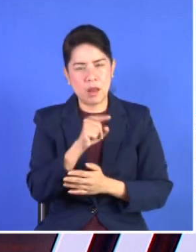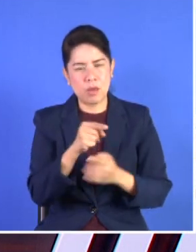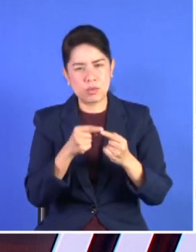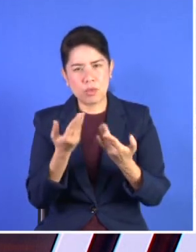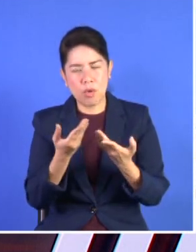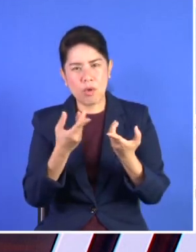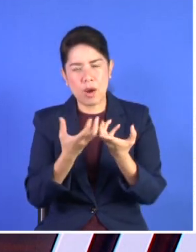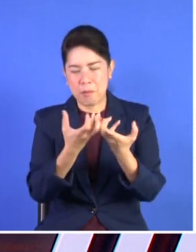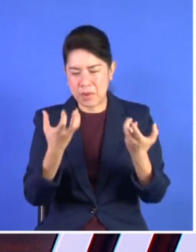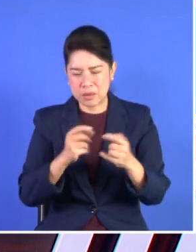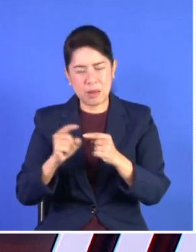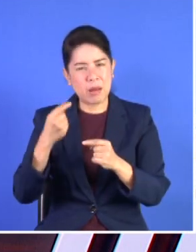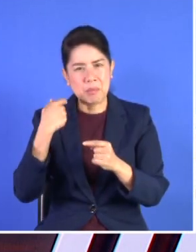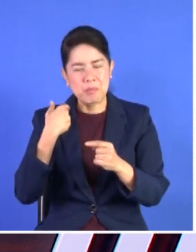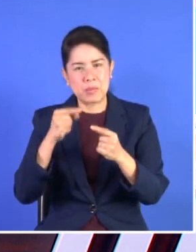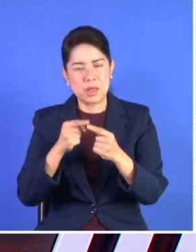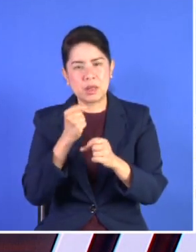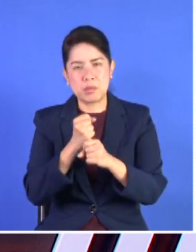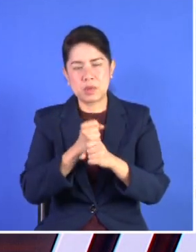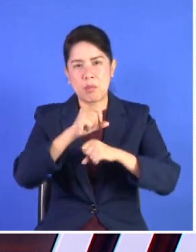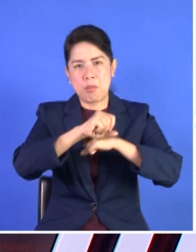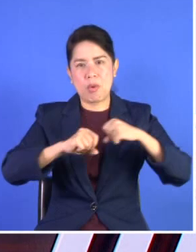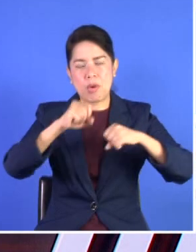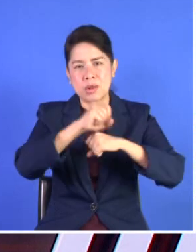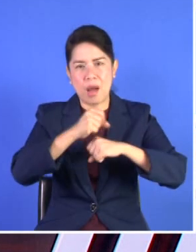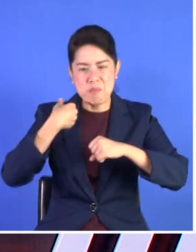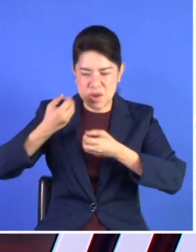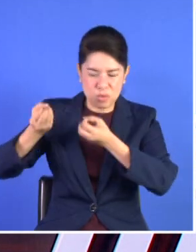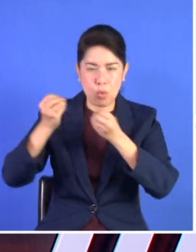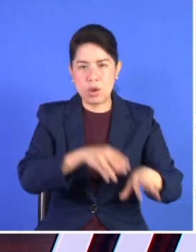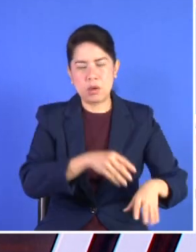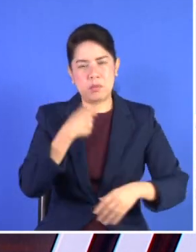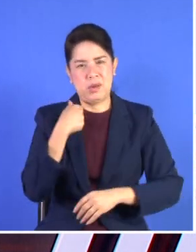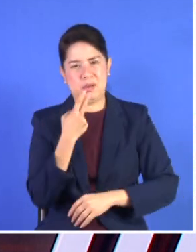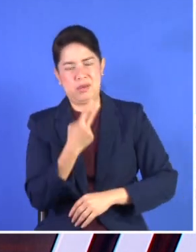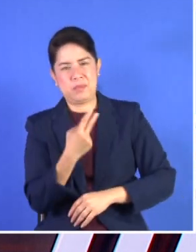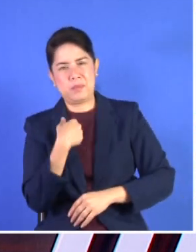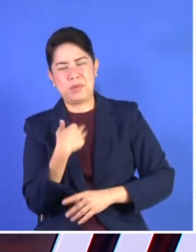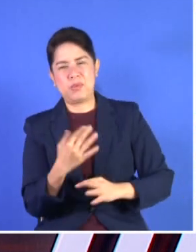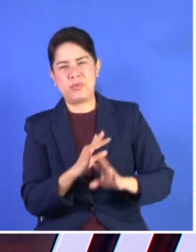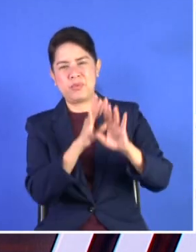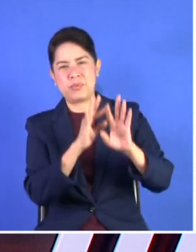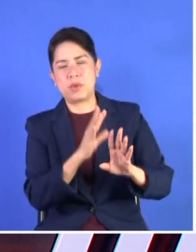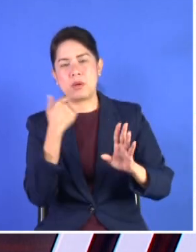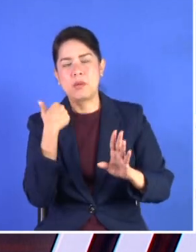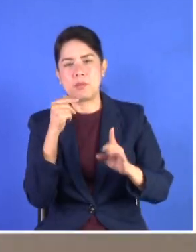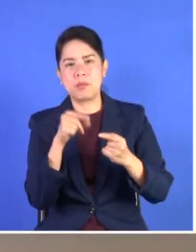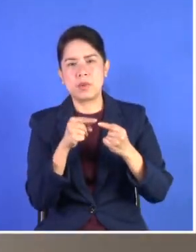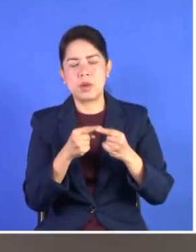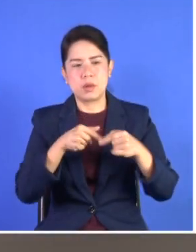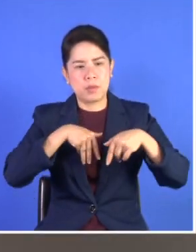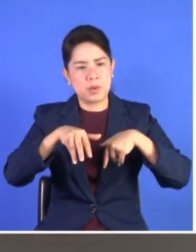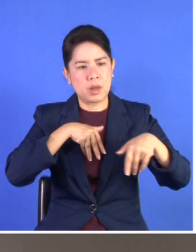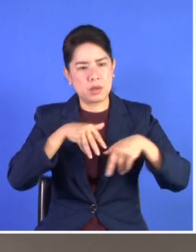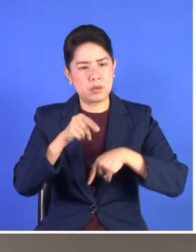างทีนี้ฝุ่นอะไรมันก็ฟุ้งไปหมดละค่ะเข้าหน้าเข้าตาคนที่เดินผ่านไปผ่านมาแถวนั้นรวมทั้งรถที่สัญจรไปมาก็เจ